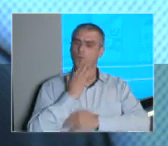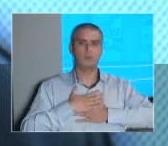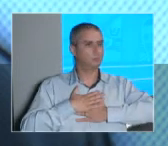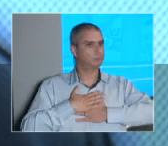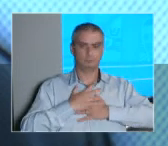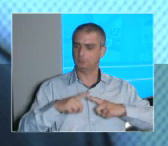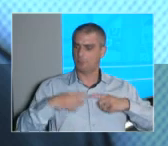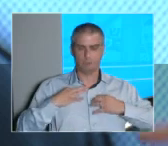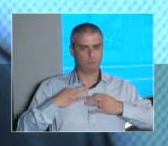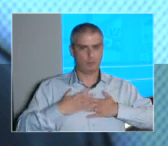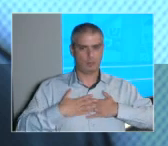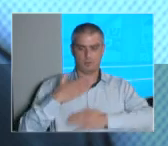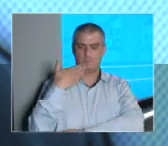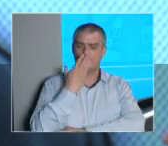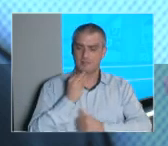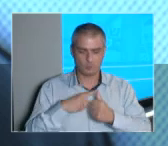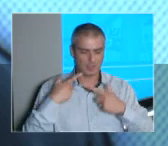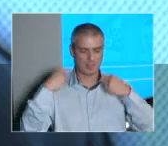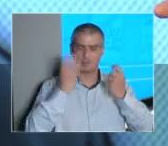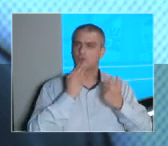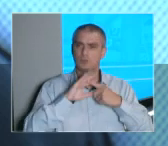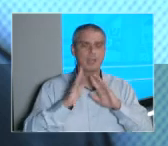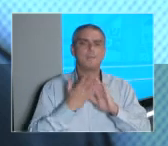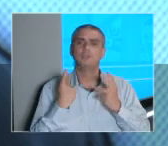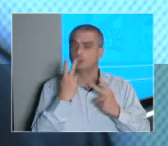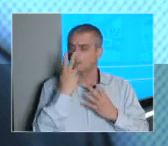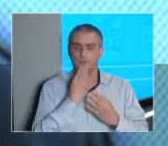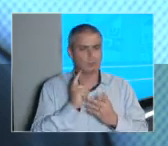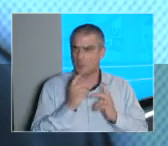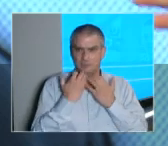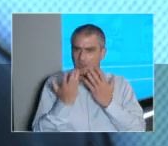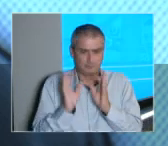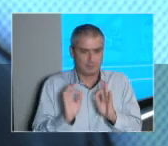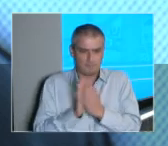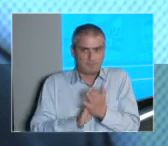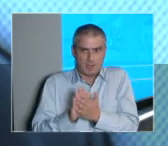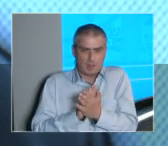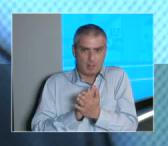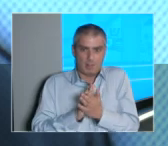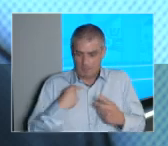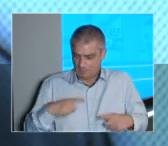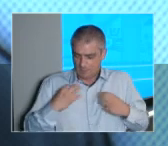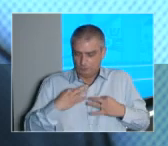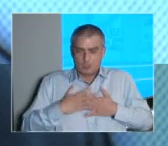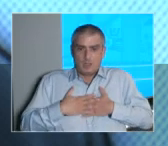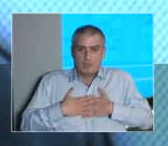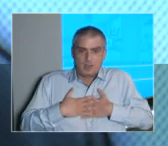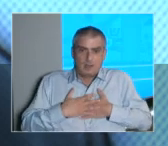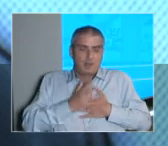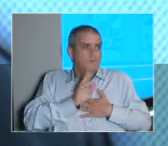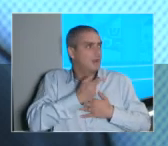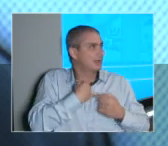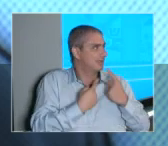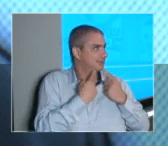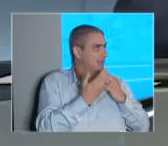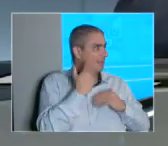ממלא את כל חיינו, המדינה היהודית, התרבות היהודית, כל מה שיהודי, לא צריך להסביר פה בכלל. גם את חיי שלי. אבל גם... הייתה לנו שיחה